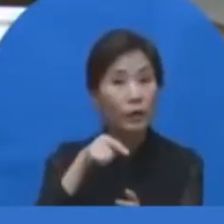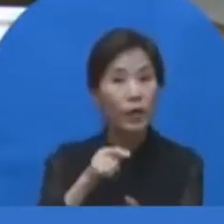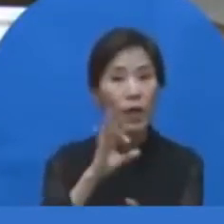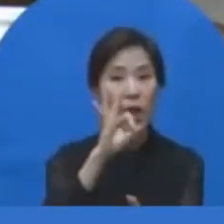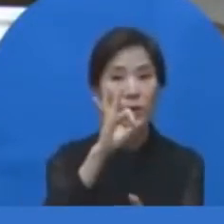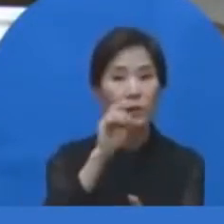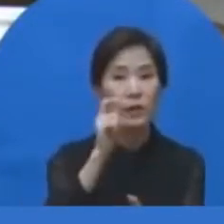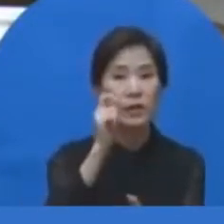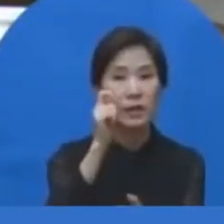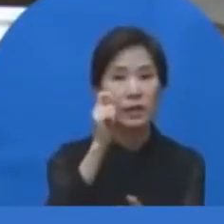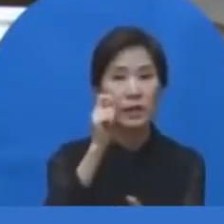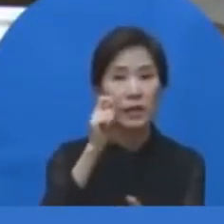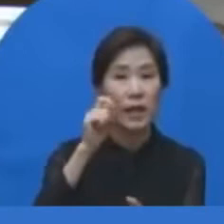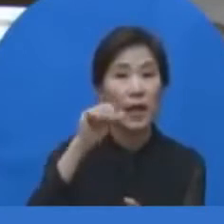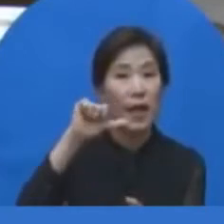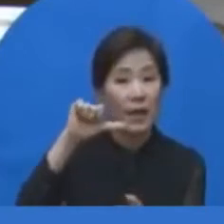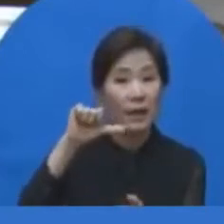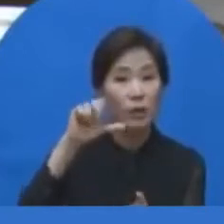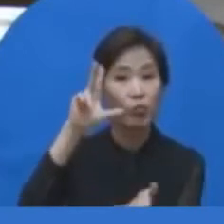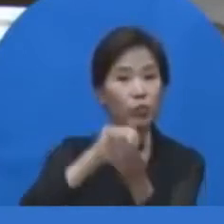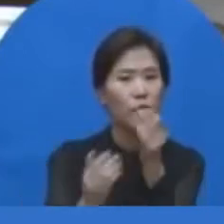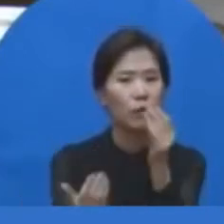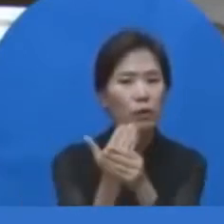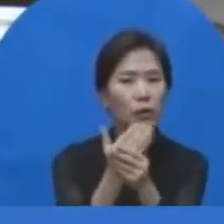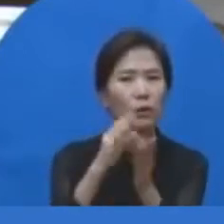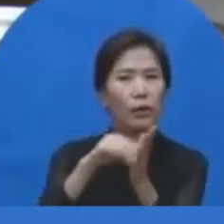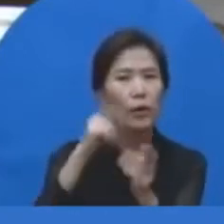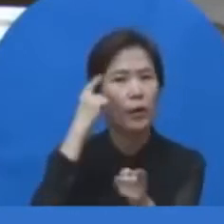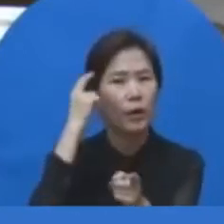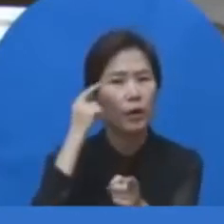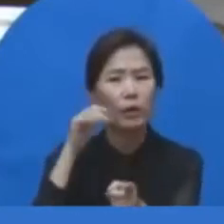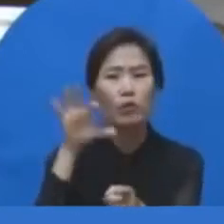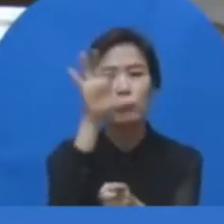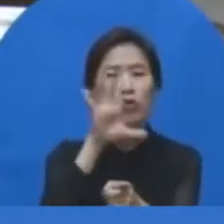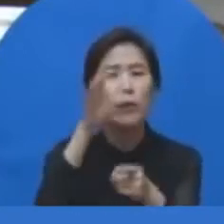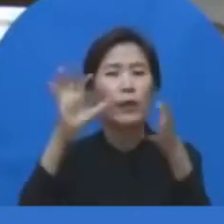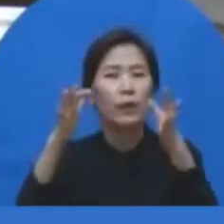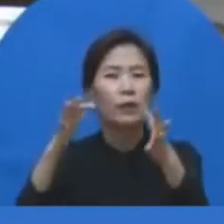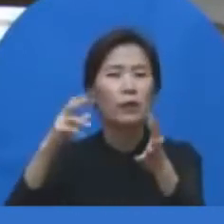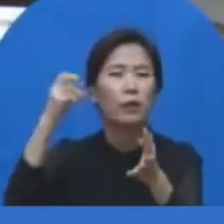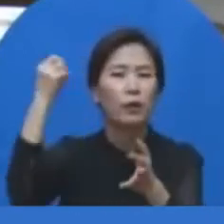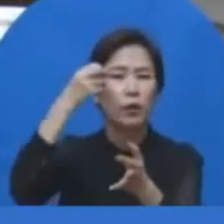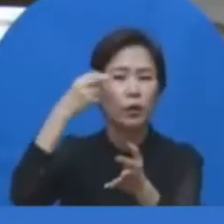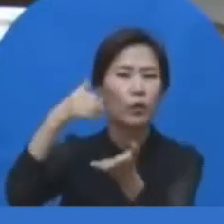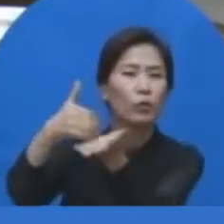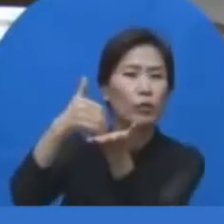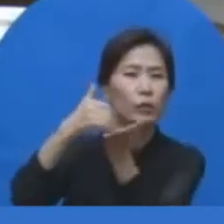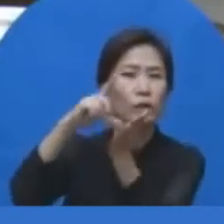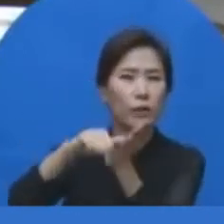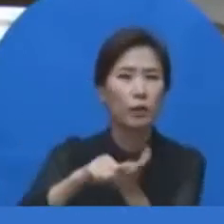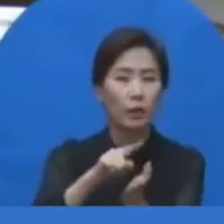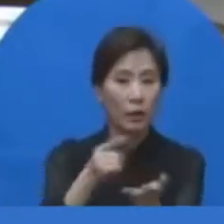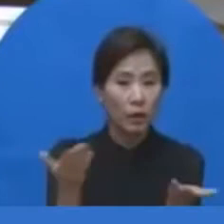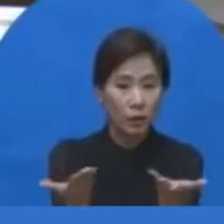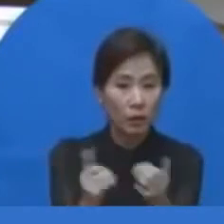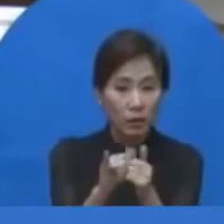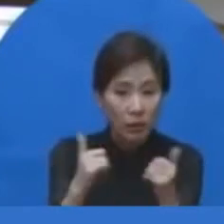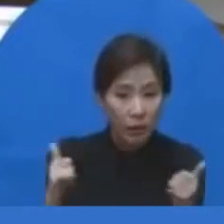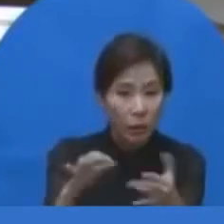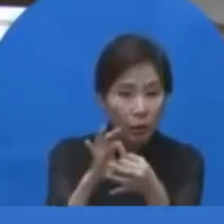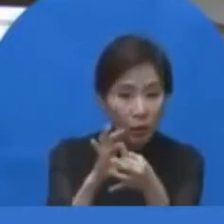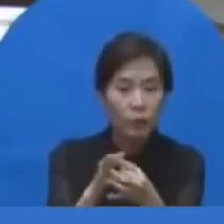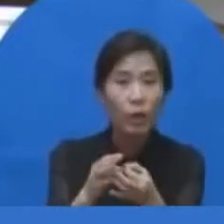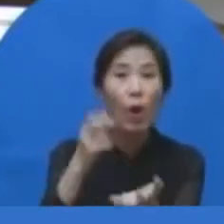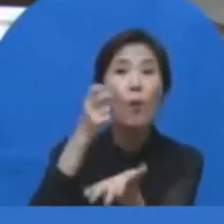때 EU에서 계속 문제로 삼은 핵심적인 조항이 이 근로자의 정의 규정의 법